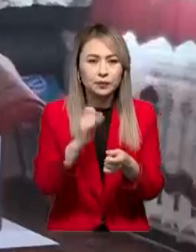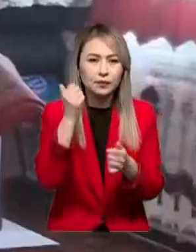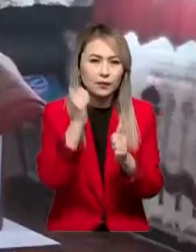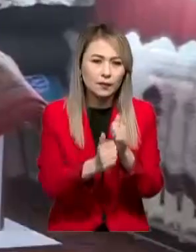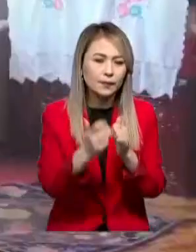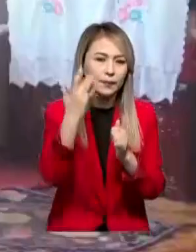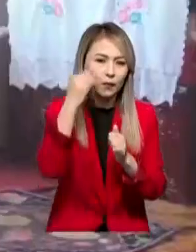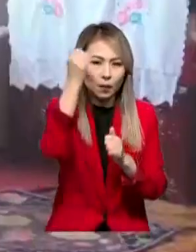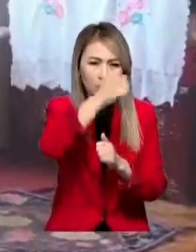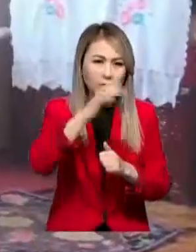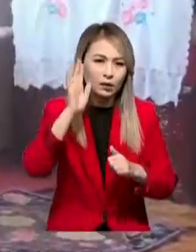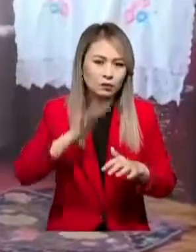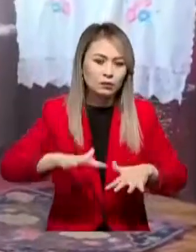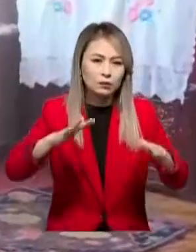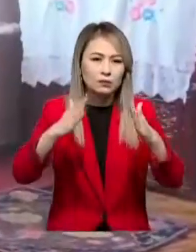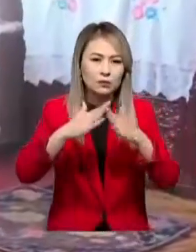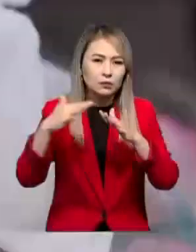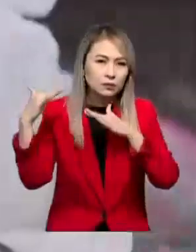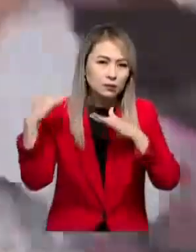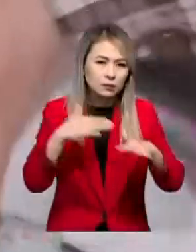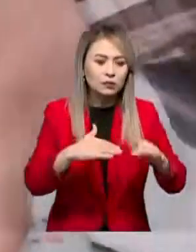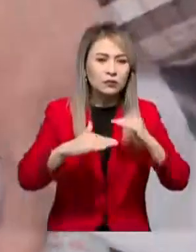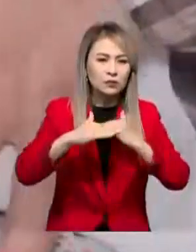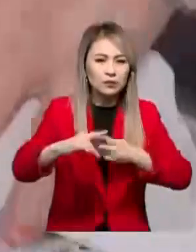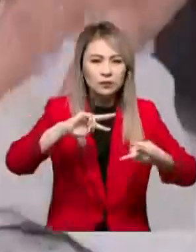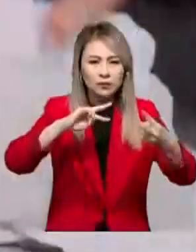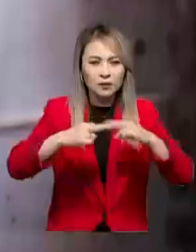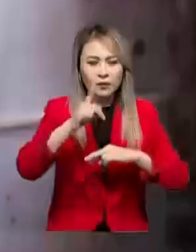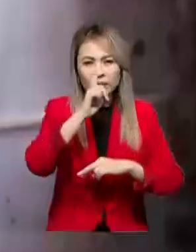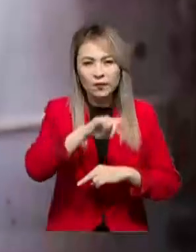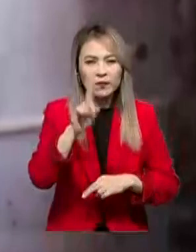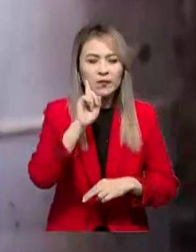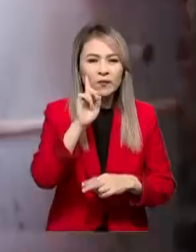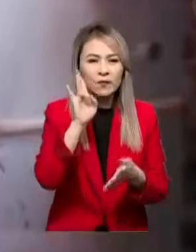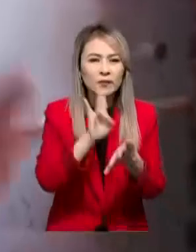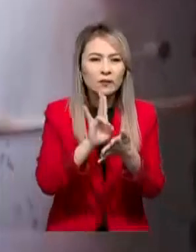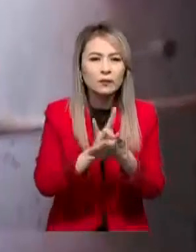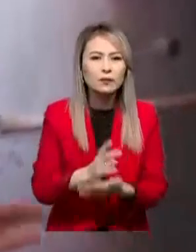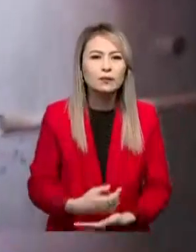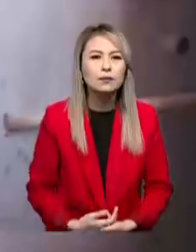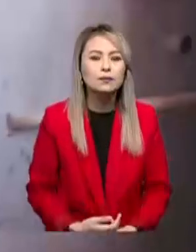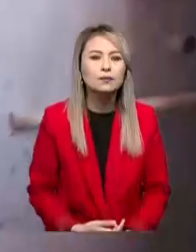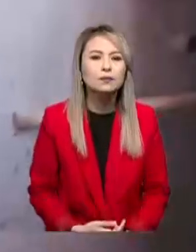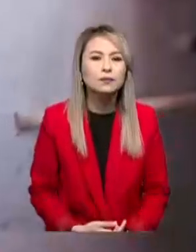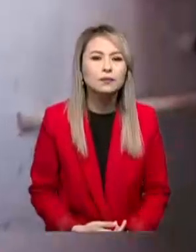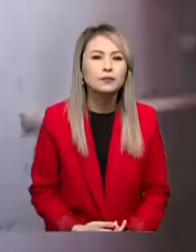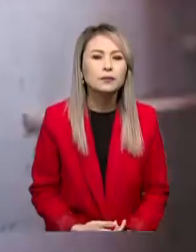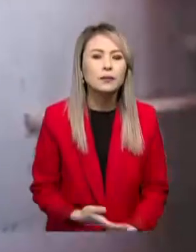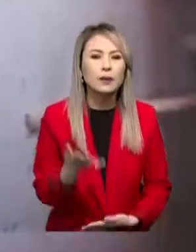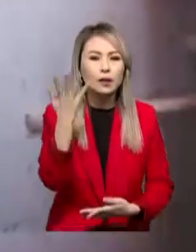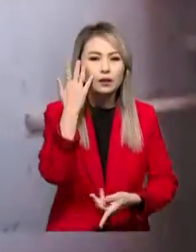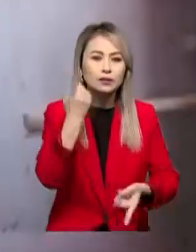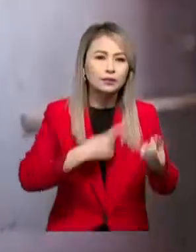қора қопсыны басатын су биыл үйге кірді. Еденді ауыстырмай болмайды. Төрт баламен документ апартысып, қайтып келдім, қайтып келсем